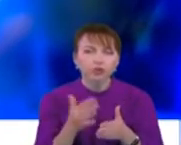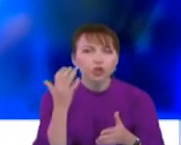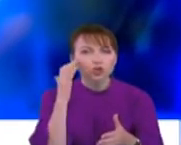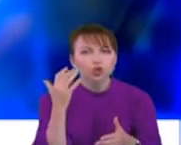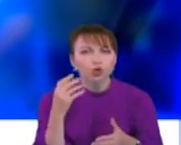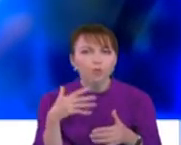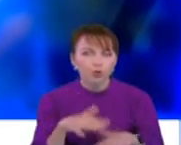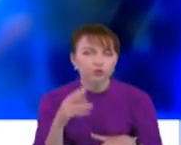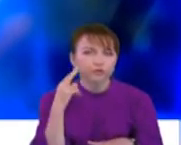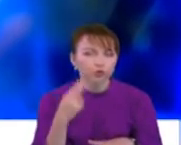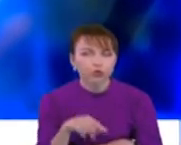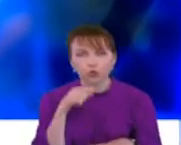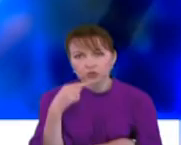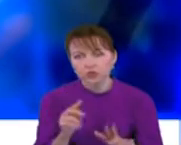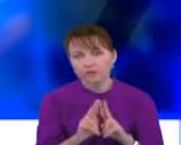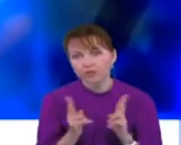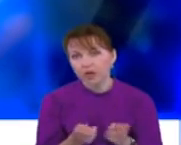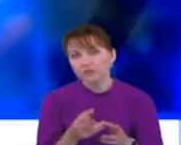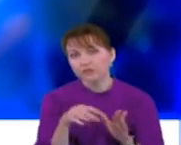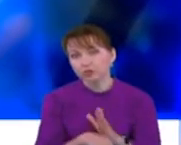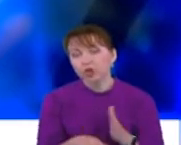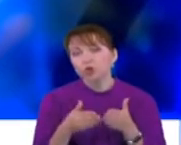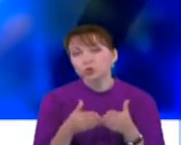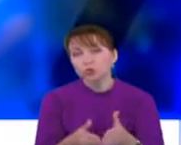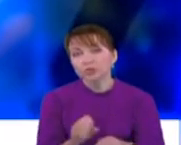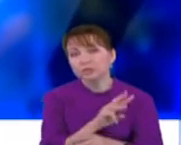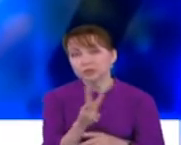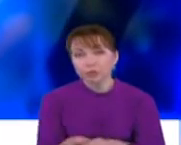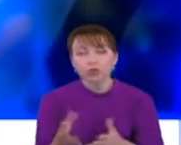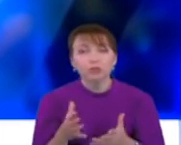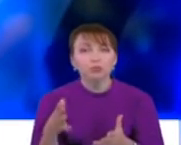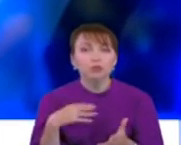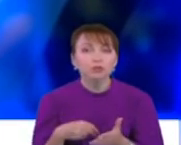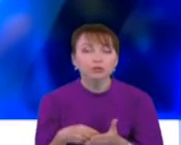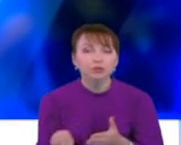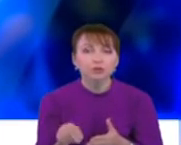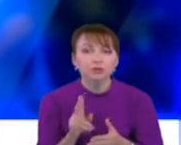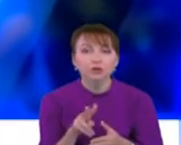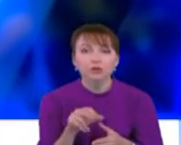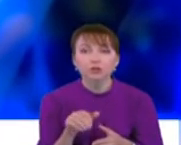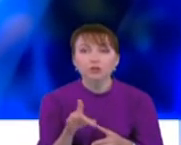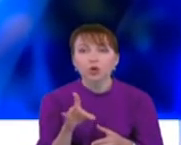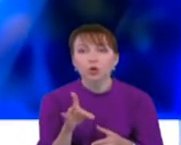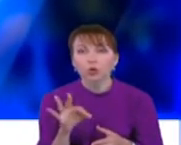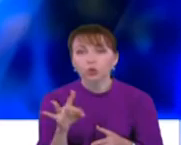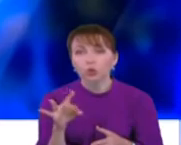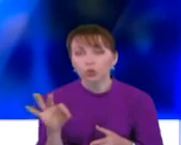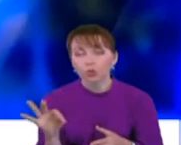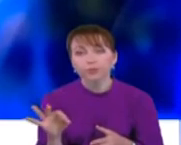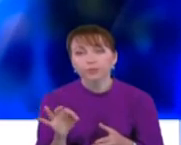Російської Федерації, в тому числі і судна забезпечення, які були придбані класу РОРО, здійснюється